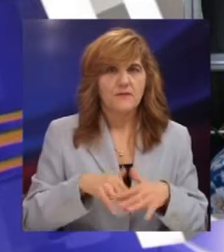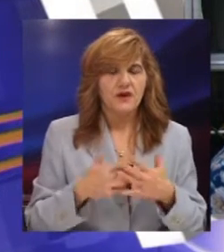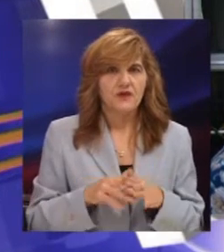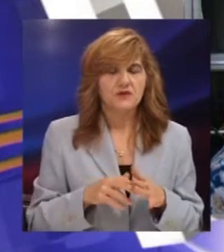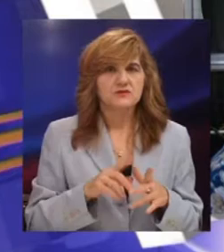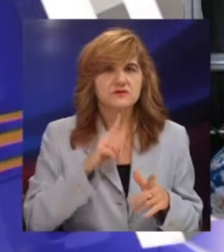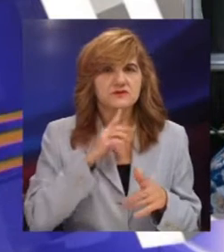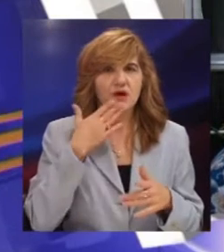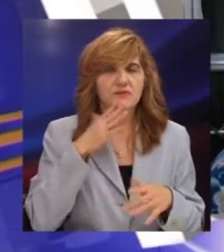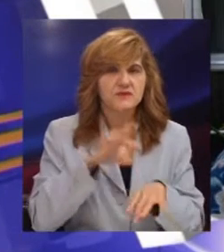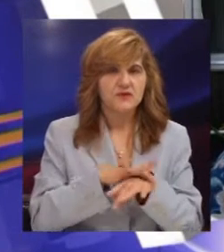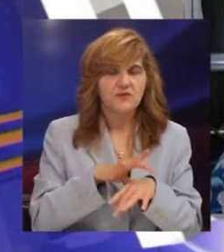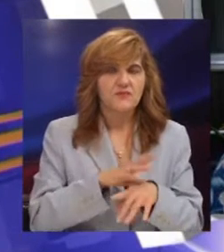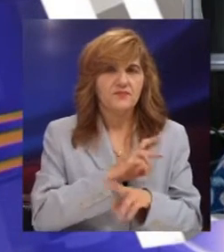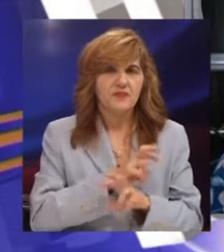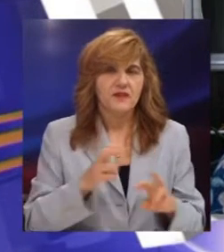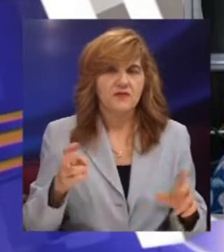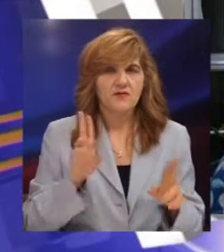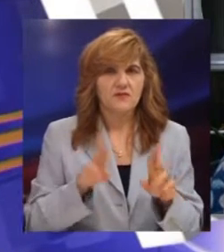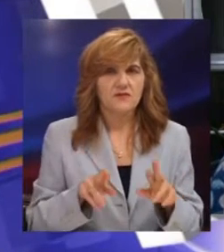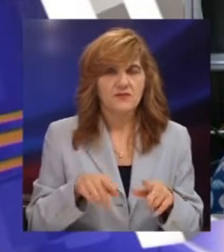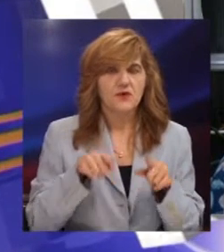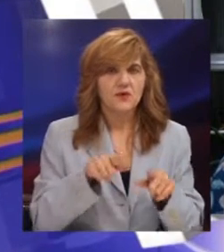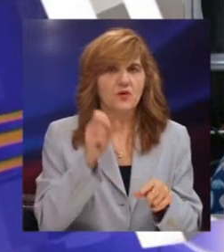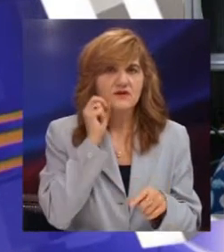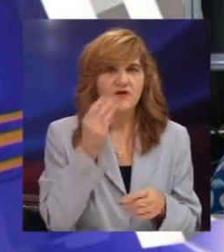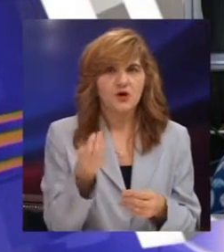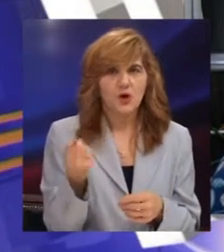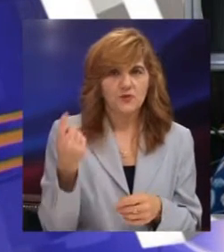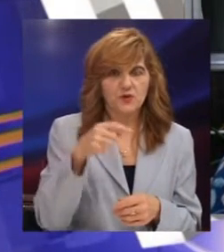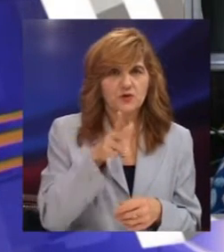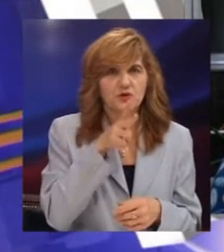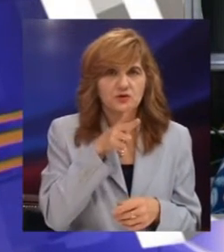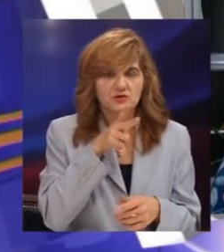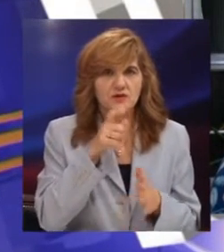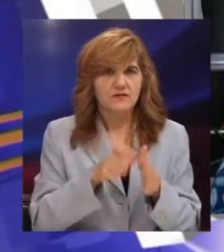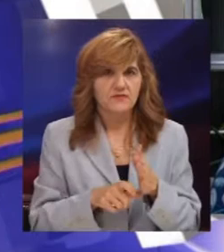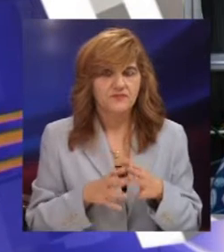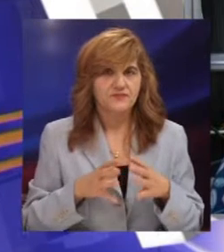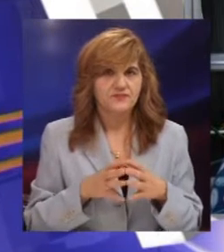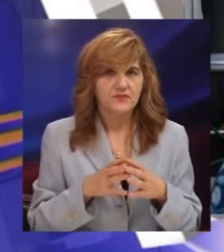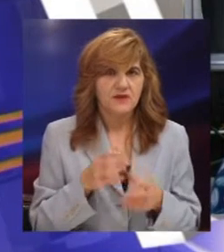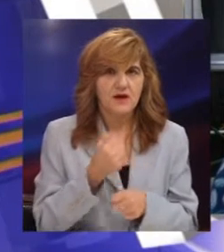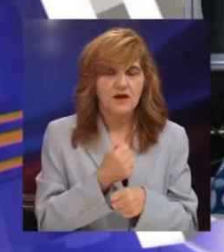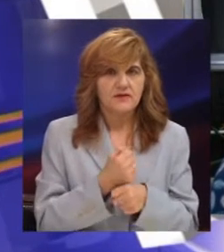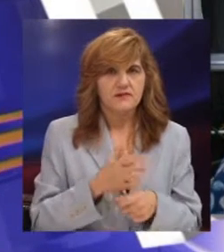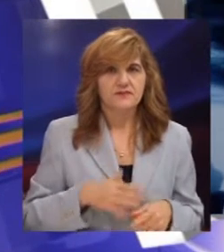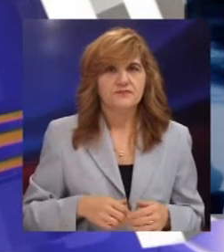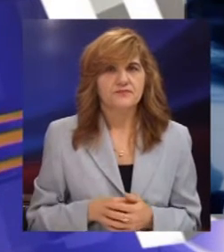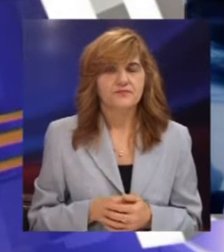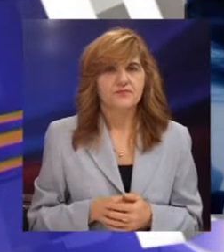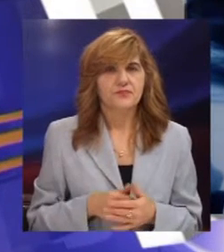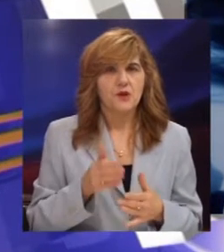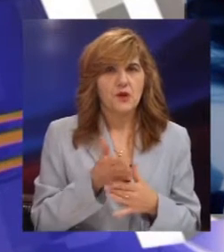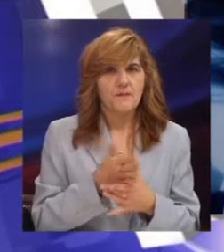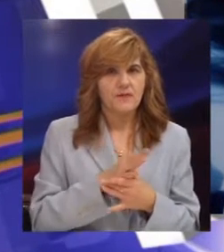preduzetnici, ekonomisti, psiholozi, pedagozi, tako da stvarno je svako dobrodošao ko želi da želi da radi na sebi.